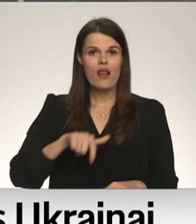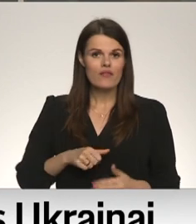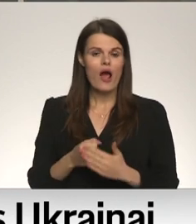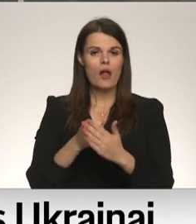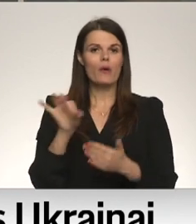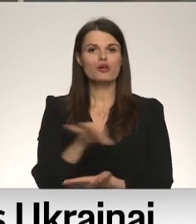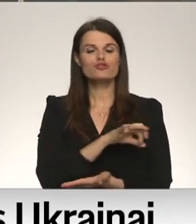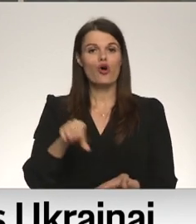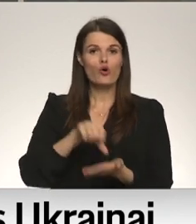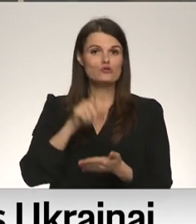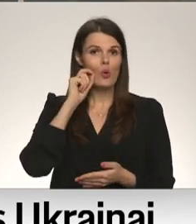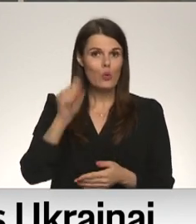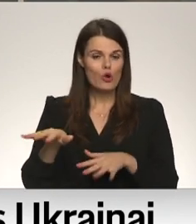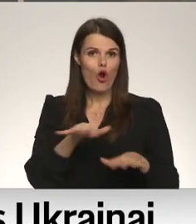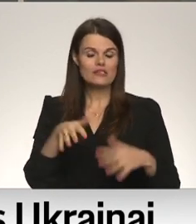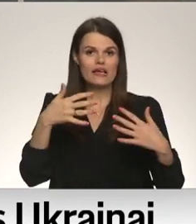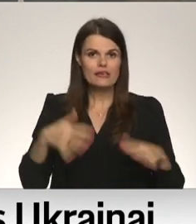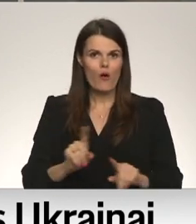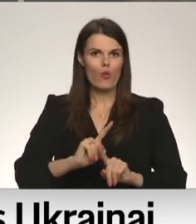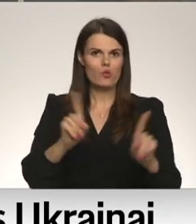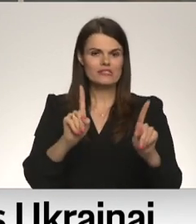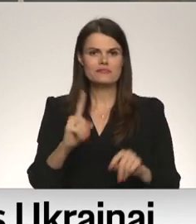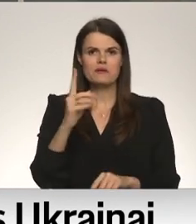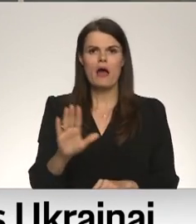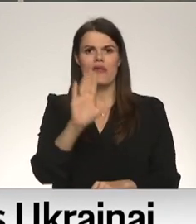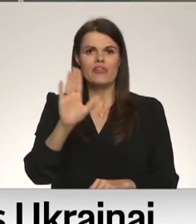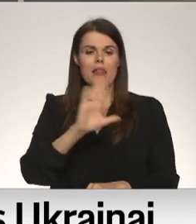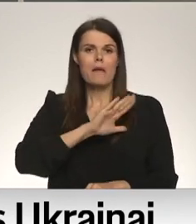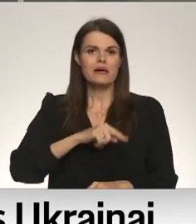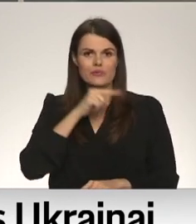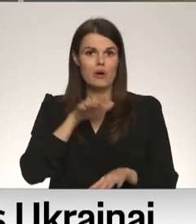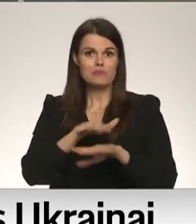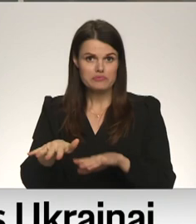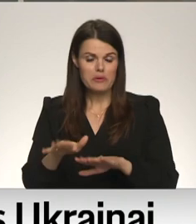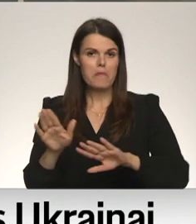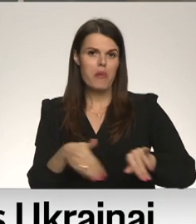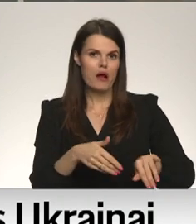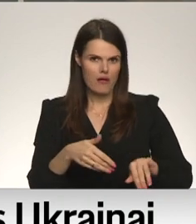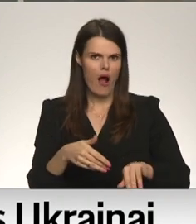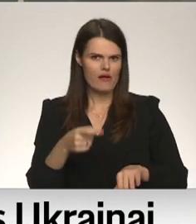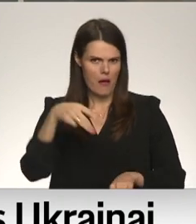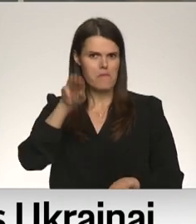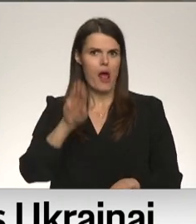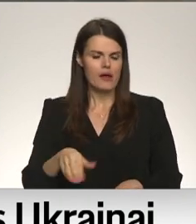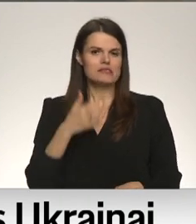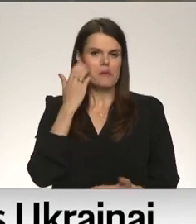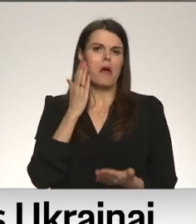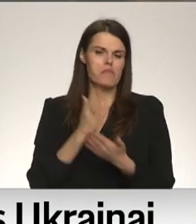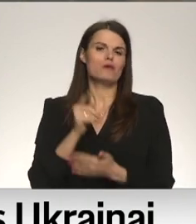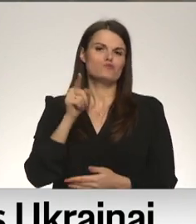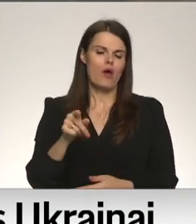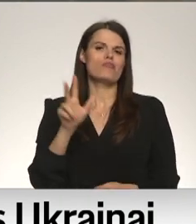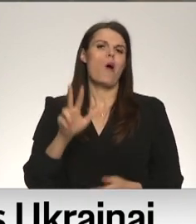Ukrainai tika sarīkoti jau pirmajās dienās pēc Krievijas iebrukuma, pagāja vairāk nekā mēnesis, līdz tāds tika sarīkots arī